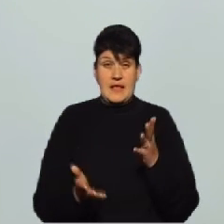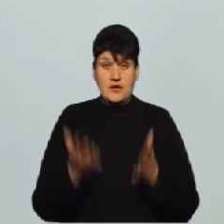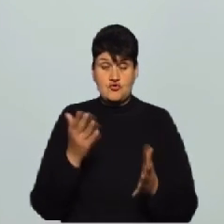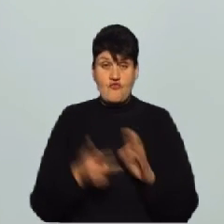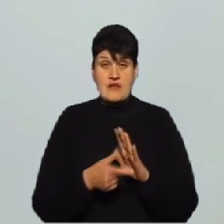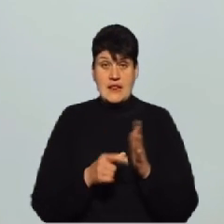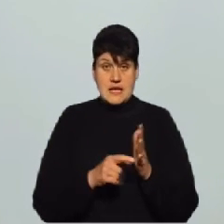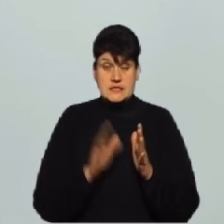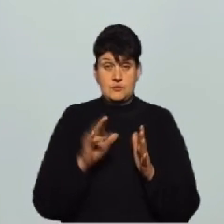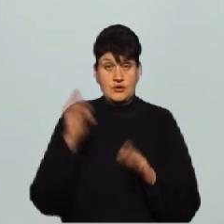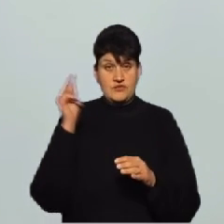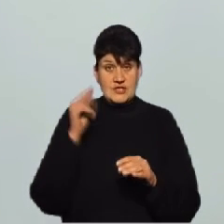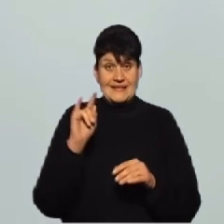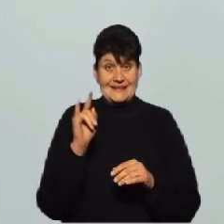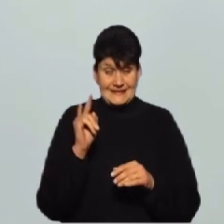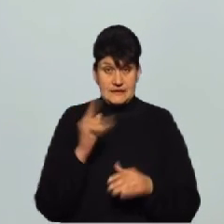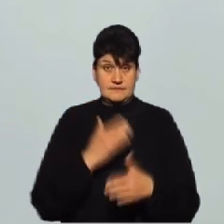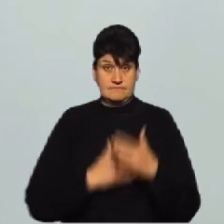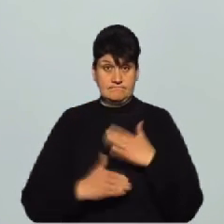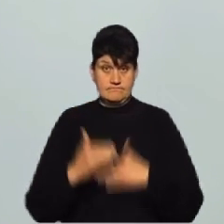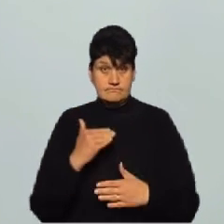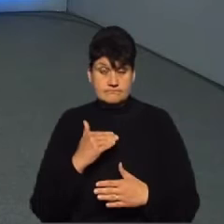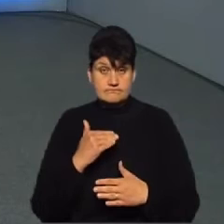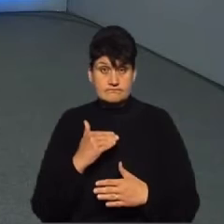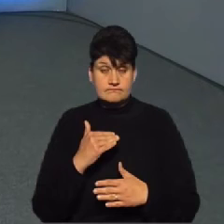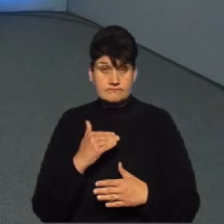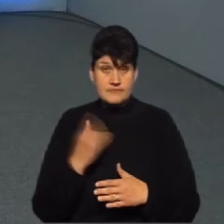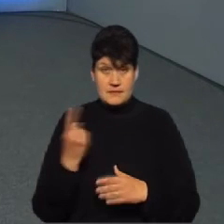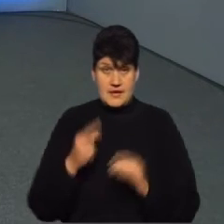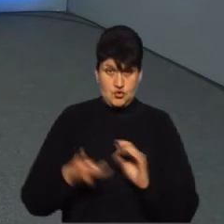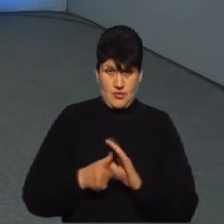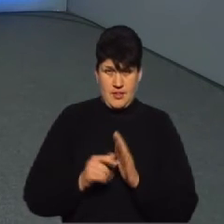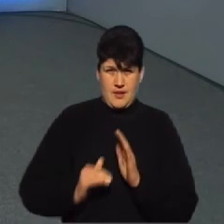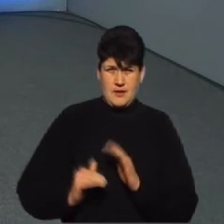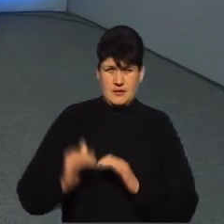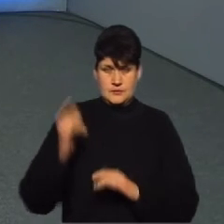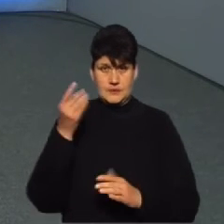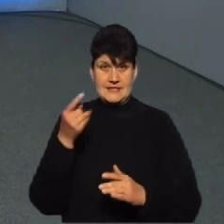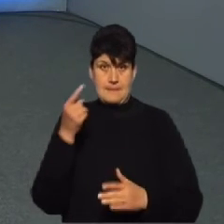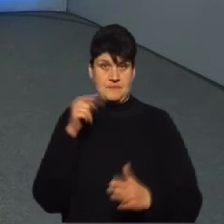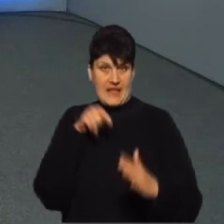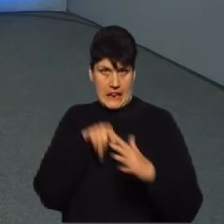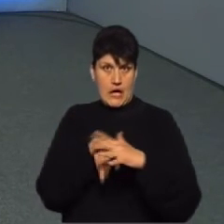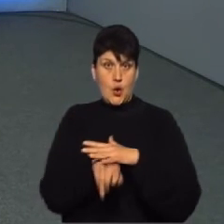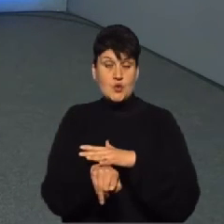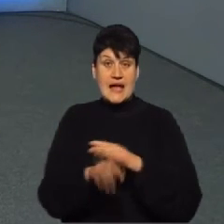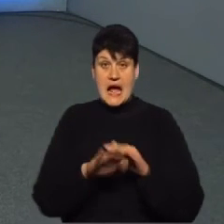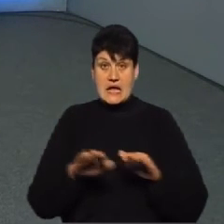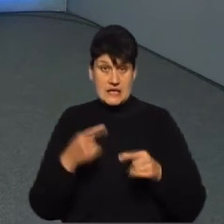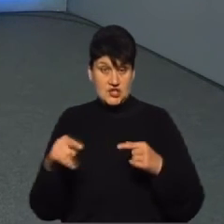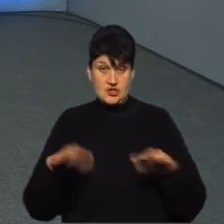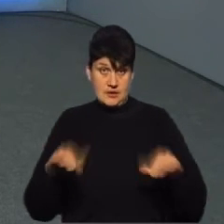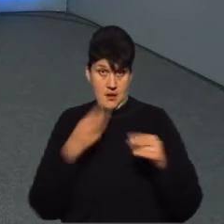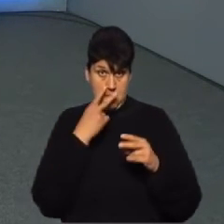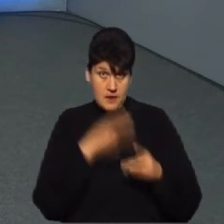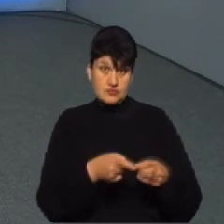дитина з обмеженими можливостями з першого класу про цю інклюзію, і інші діти бачать, що в неї також є потреби, вона така, як